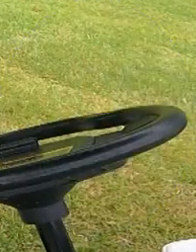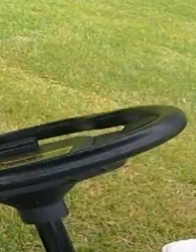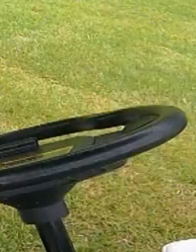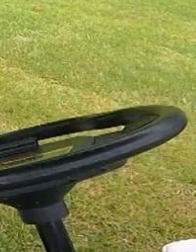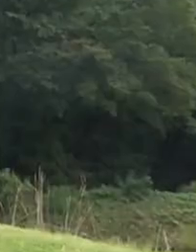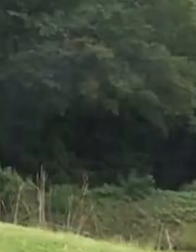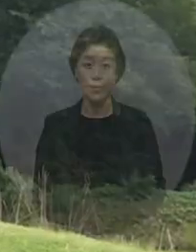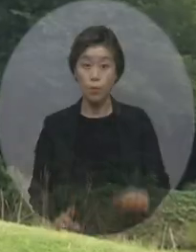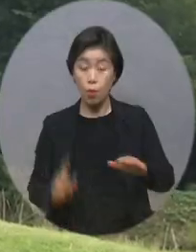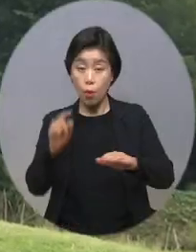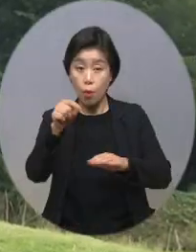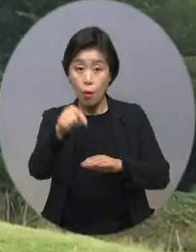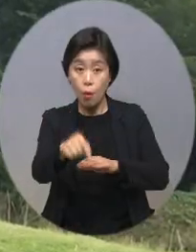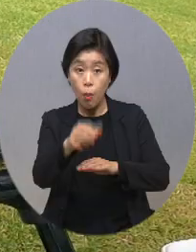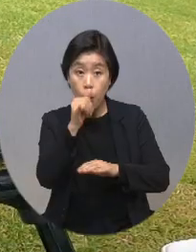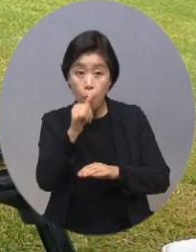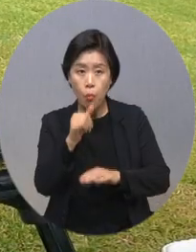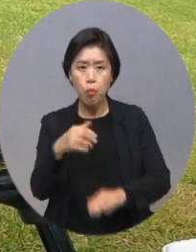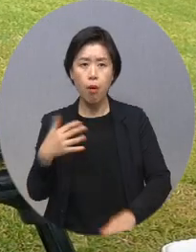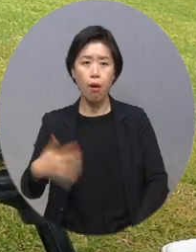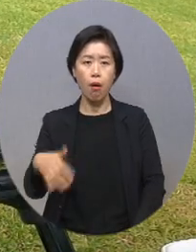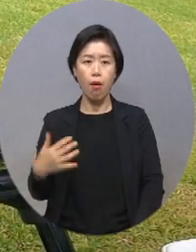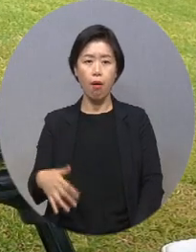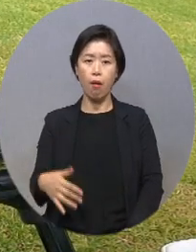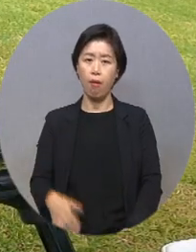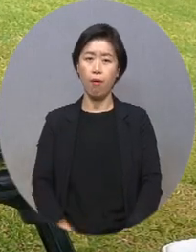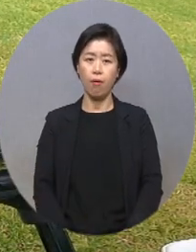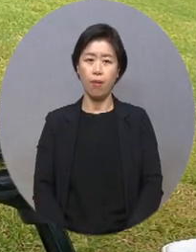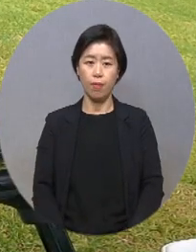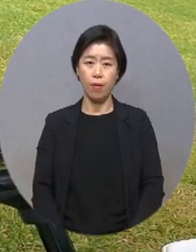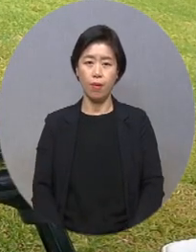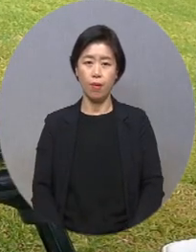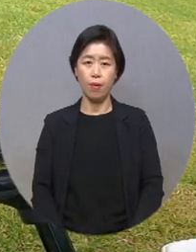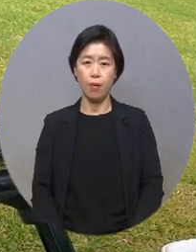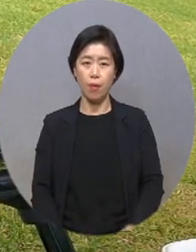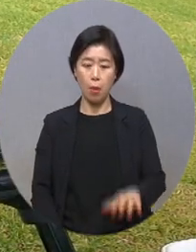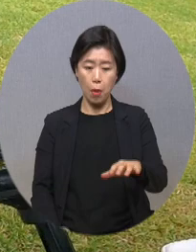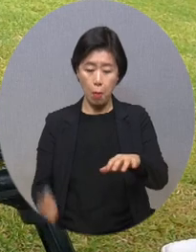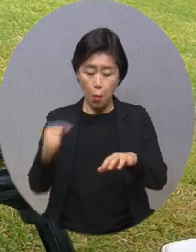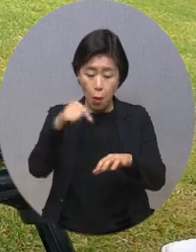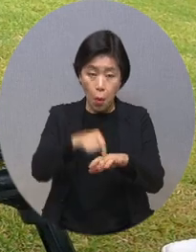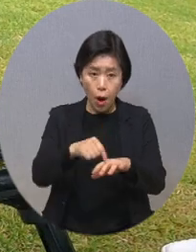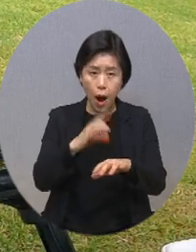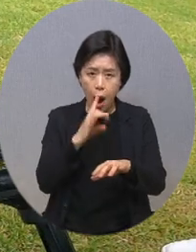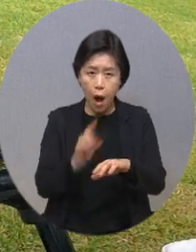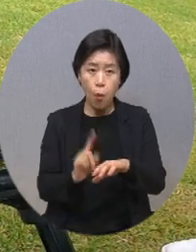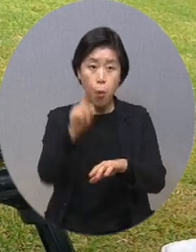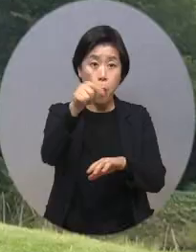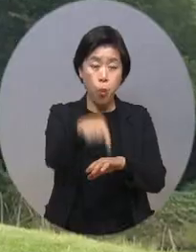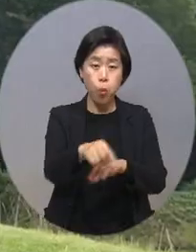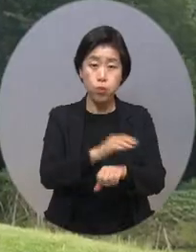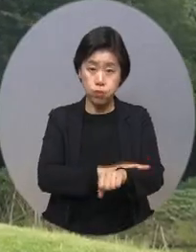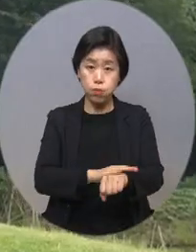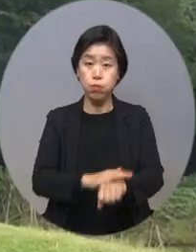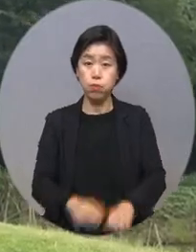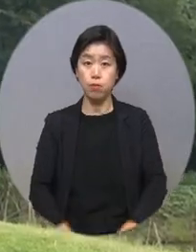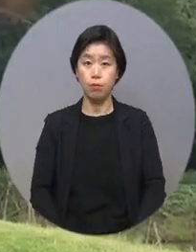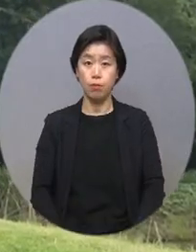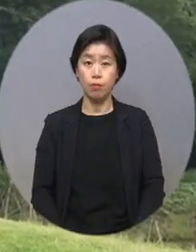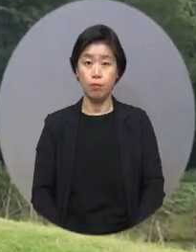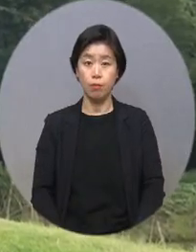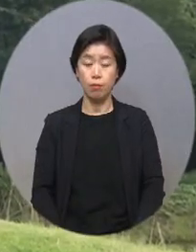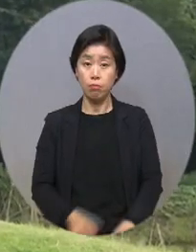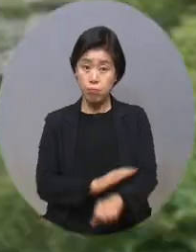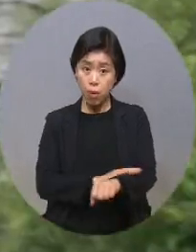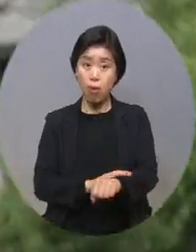어, 넘어갔다, 넘어갔다. 우와, 아니, 넘어갔어, 저 골. 어, 저기 빠지면 안 되네, 넘어갔어. 굿샷, 굿샷. 빈 컨택 엄청 잘하는데? 응, 그니까.